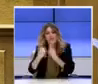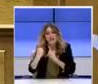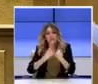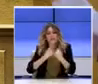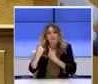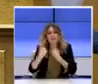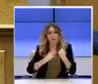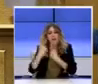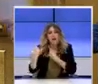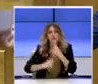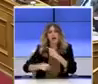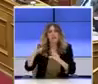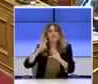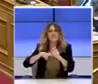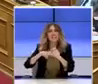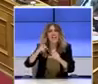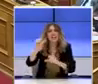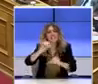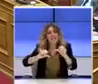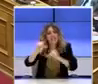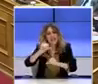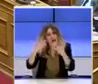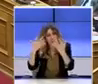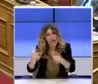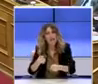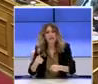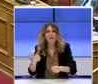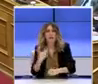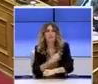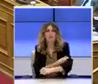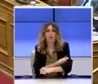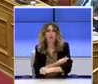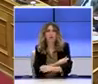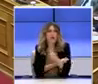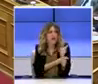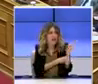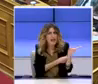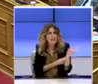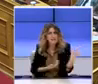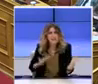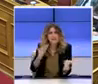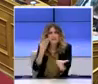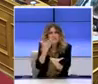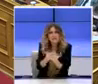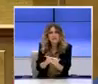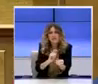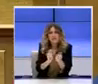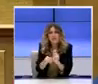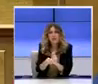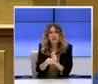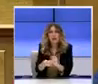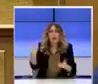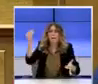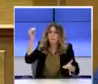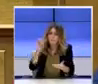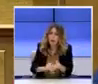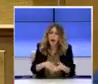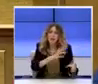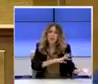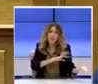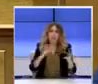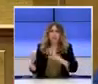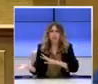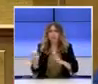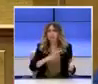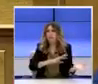με παραγωγό φαρμακευτική εταιρεία. Εσείς τα ψηφίσατε αυτά. Και έρχεστε σε αντιφάσεις διαρκώς, ακόμα και με αυτά που